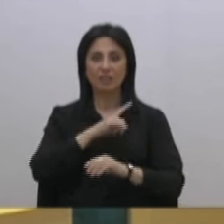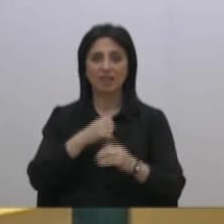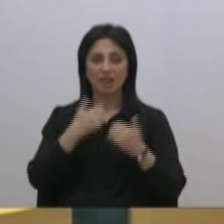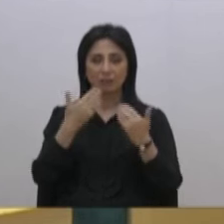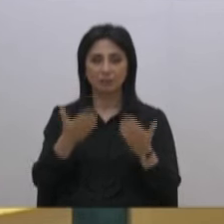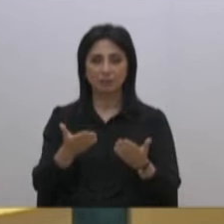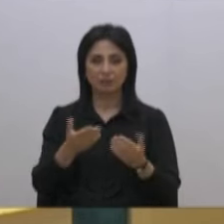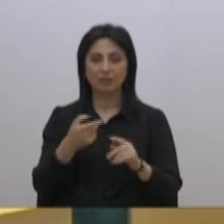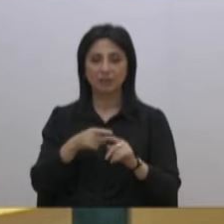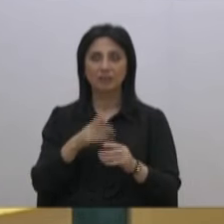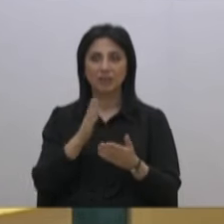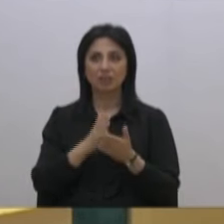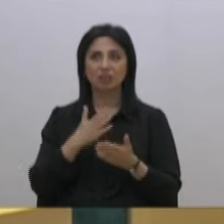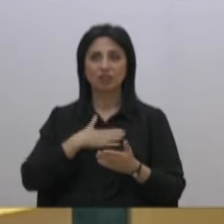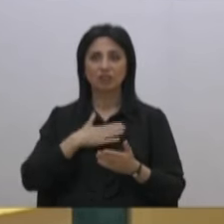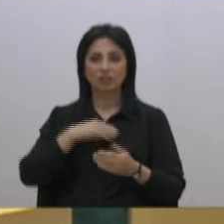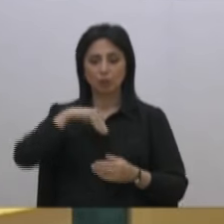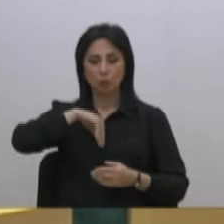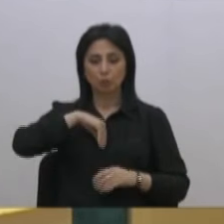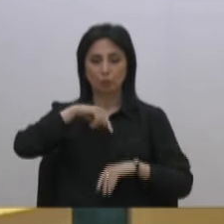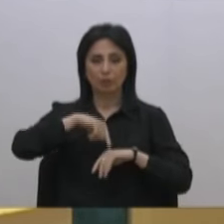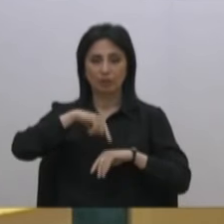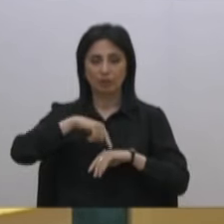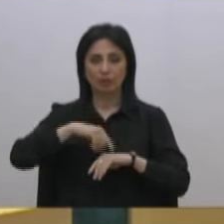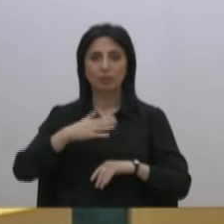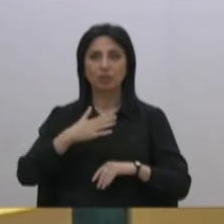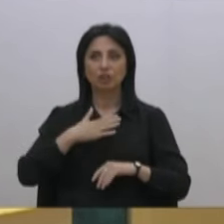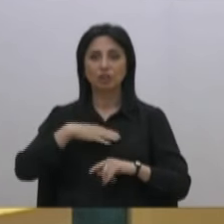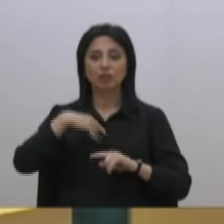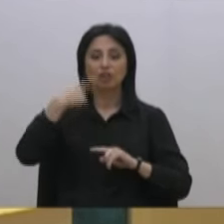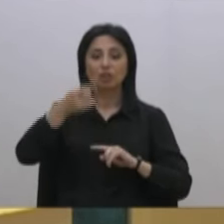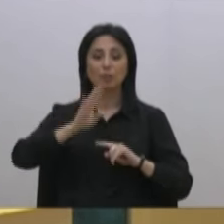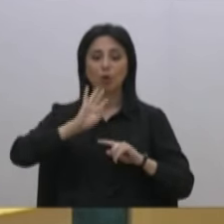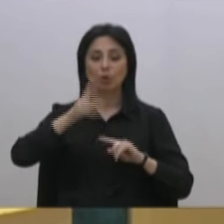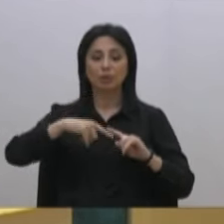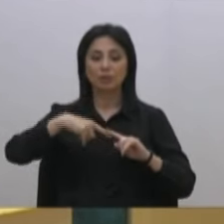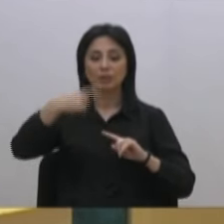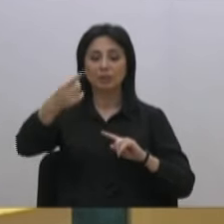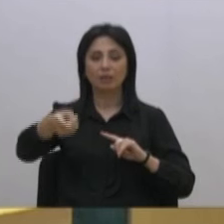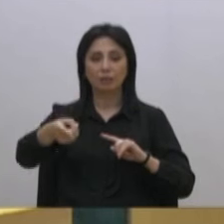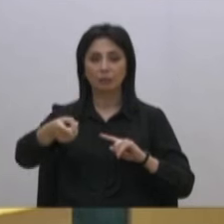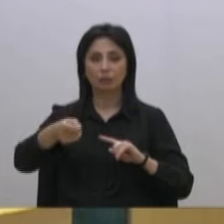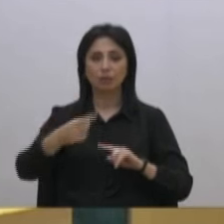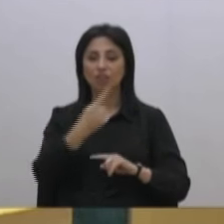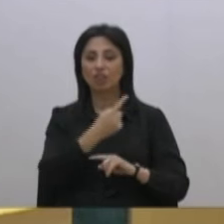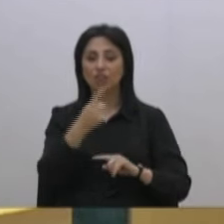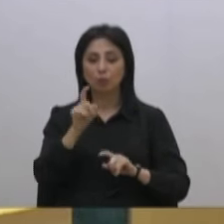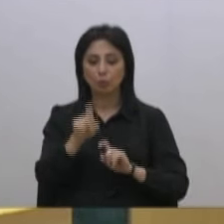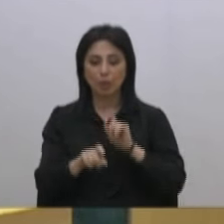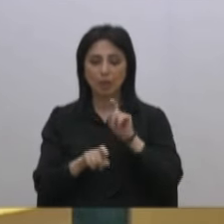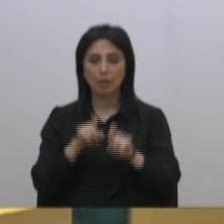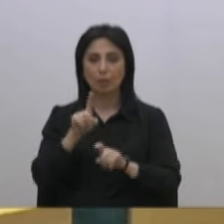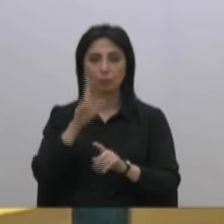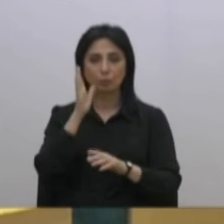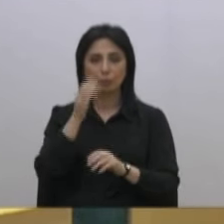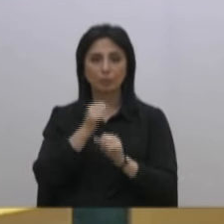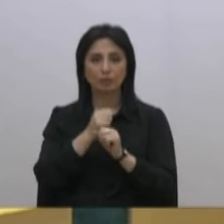ძლიერებისთვის. ეს არის ჩვენი სულისკვეთება და შემდეგი 4 წლის განმავლობაშიც თითოეული ნაბიჯი, რომელიც